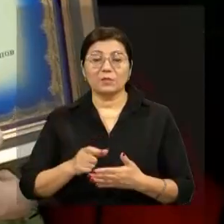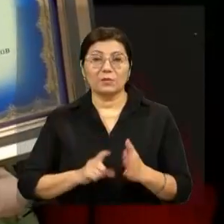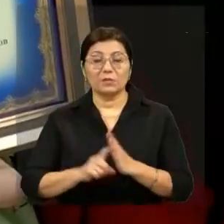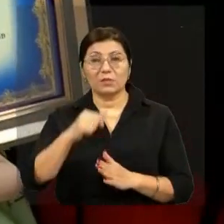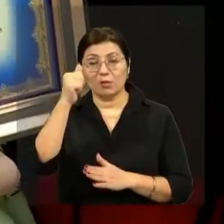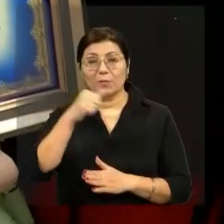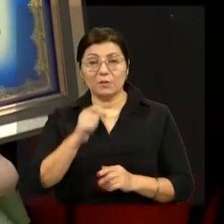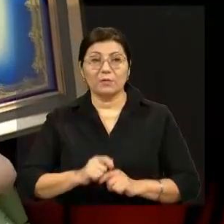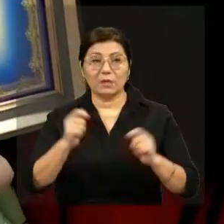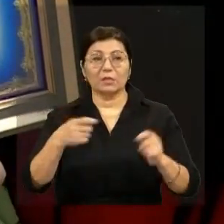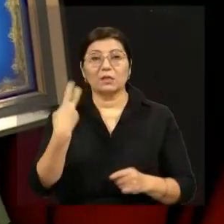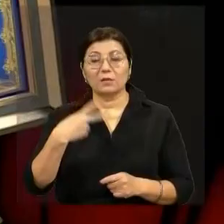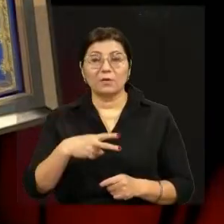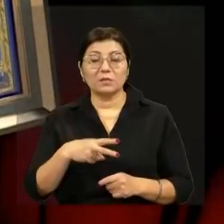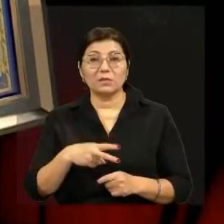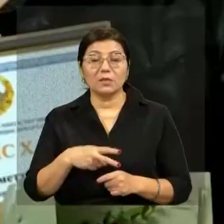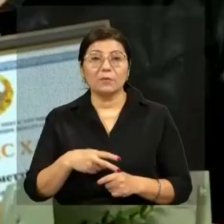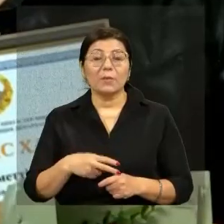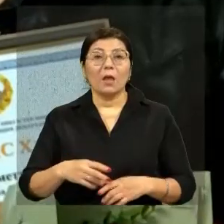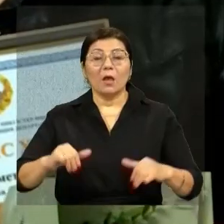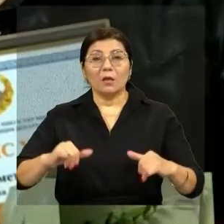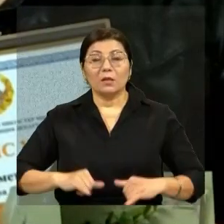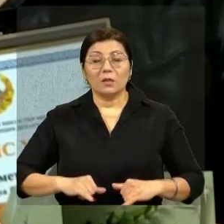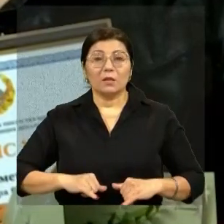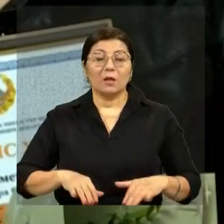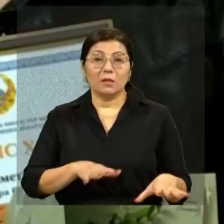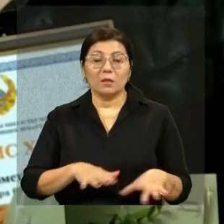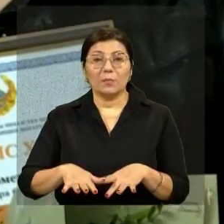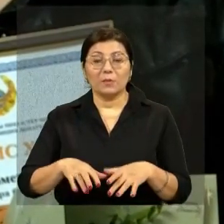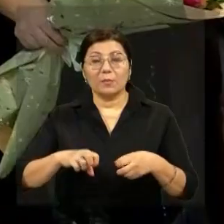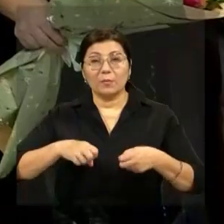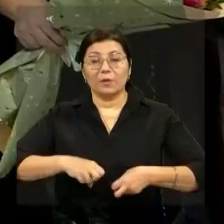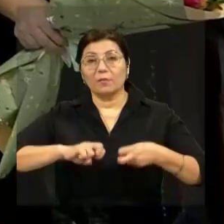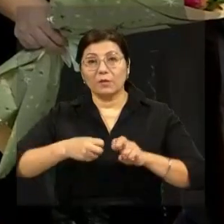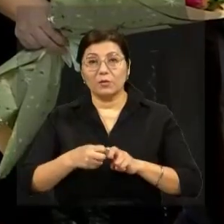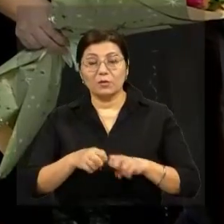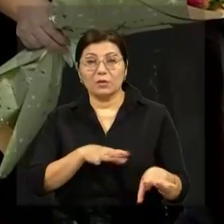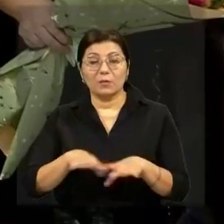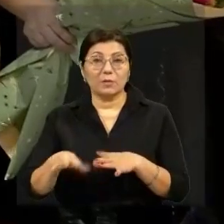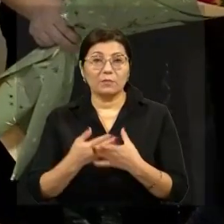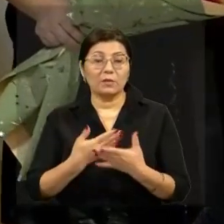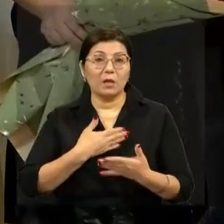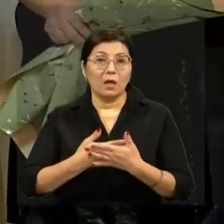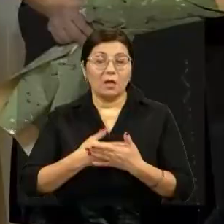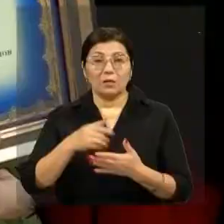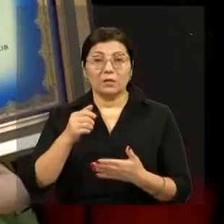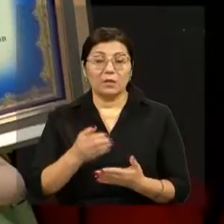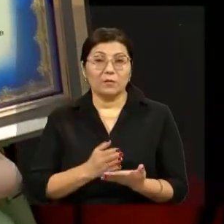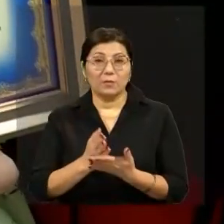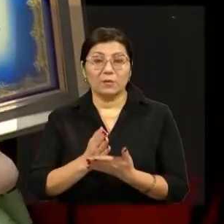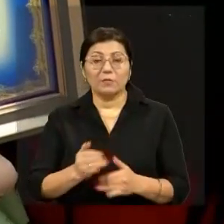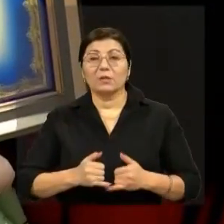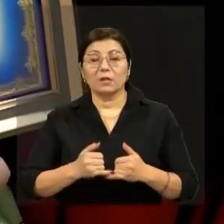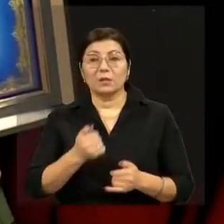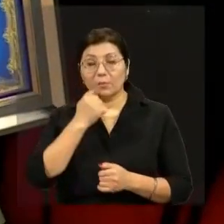20 уголовных дел, а также более 300 административных правонарушений. В ходе торжества полицейские отметили важность активной общественной позиции и